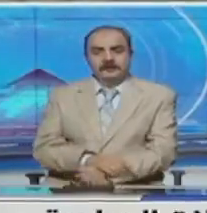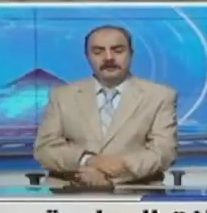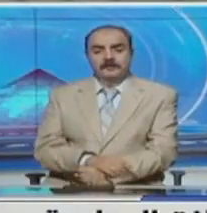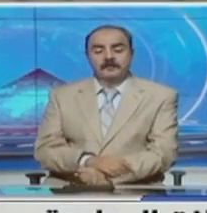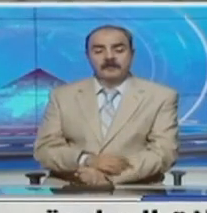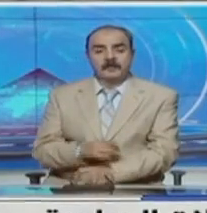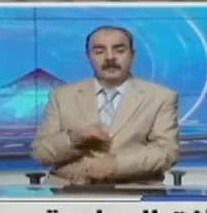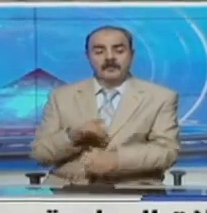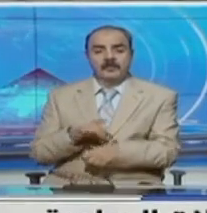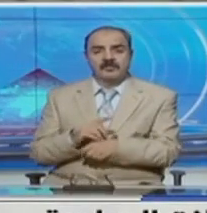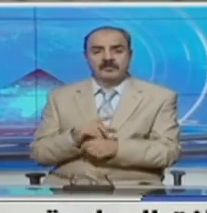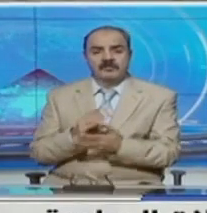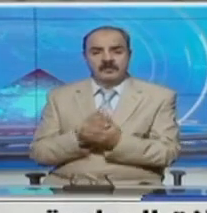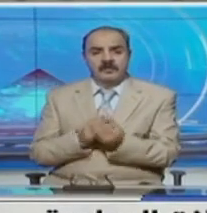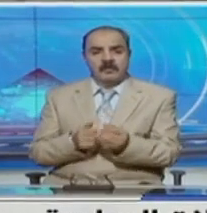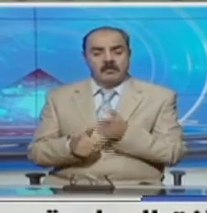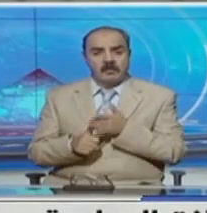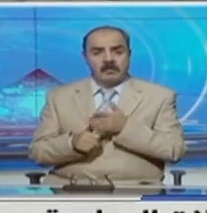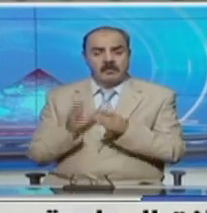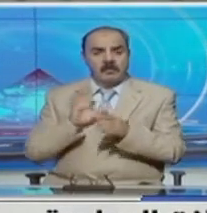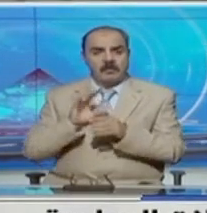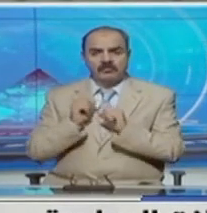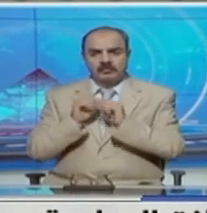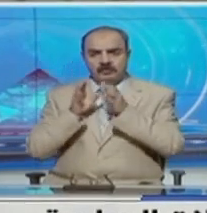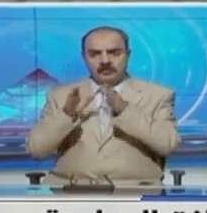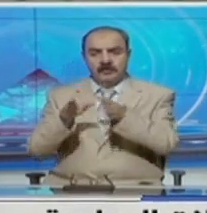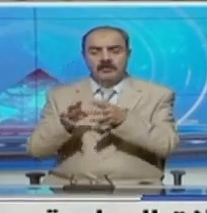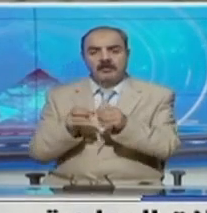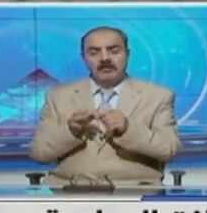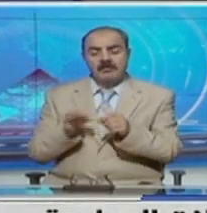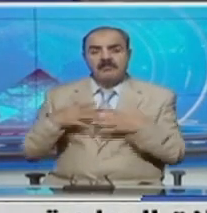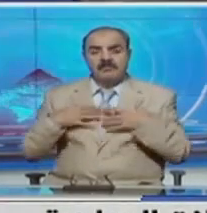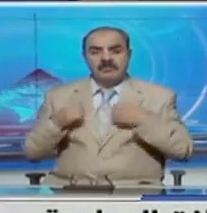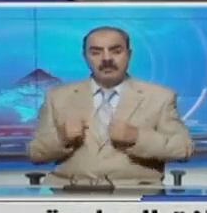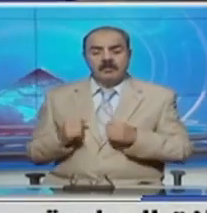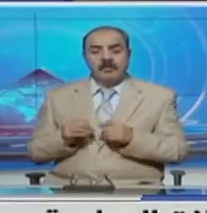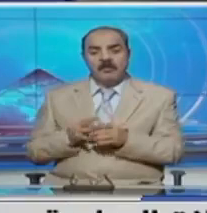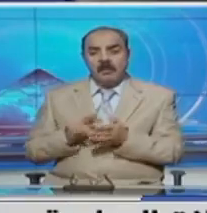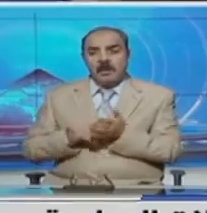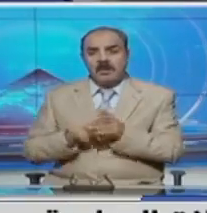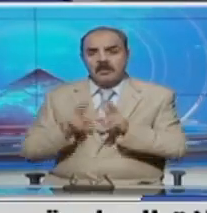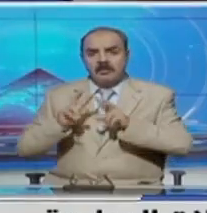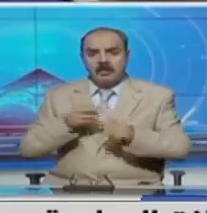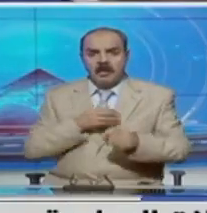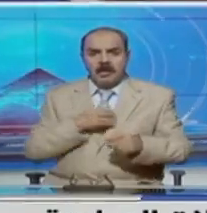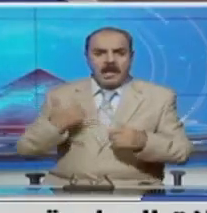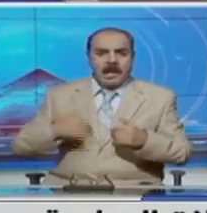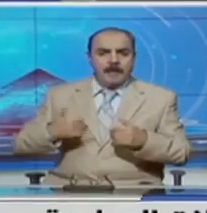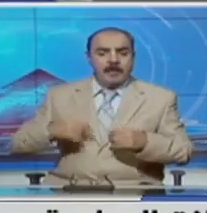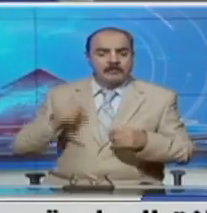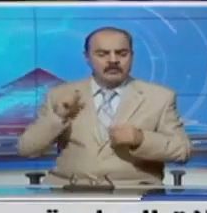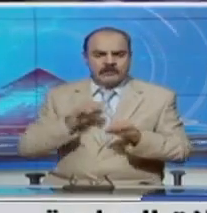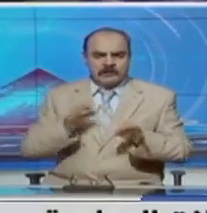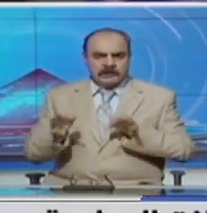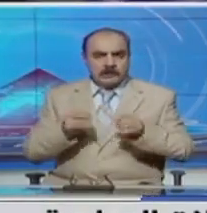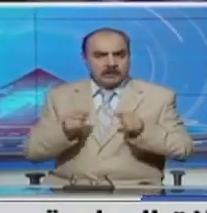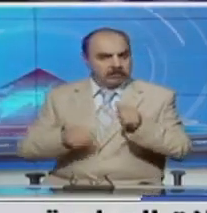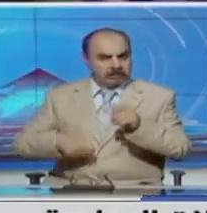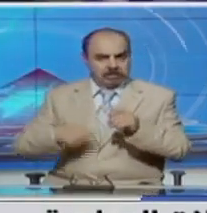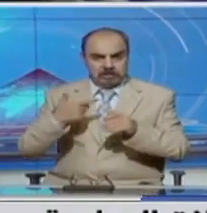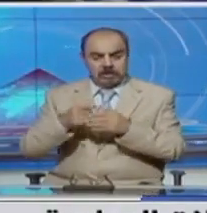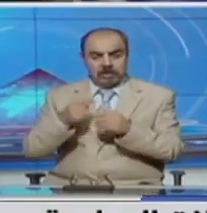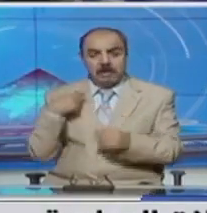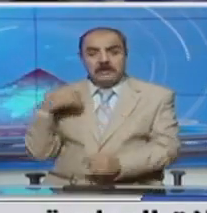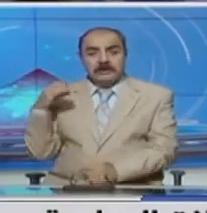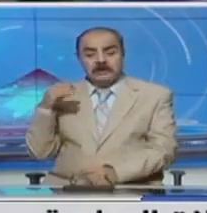مستشفى القاهرة الفاطمية واحدة من المستشفيات المتخصصة التابعة لوزارة الصحة التي تقوم بإجراء التدخلات الجراحية الدقيقة وفقا لمبادرة